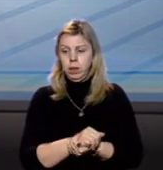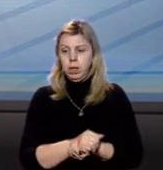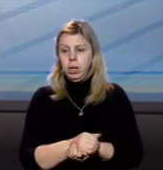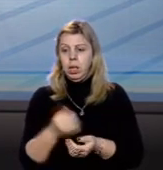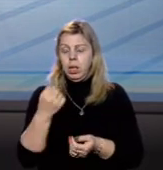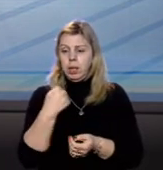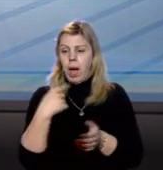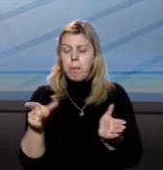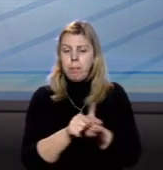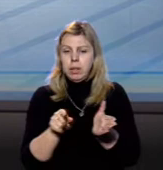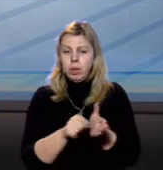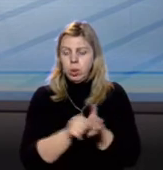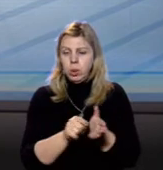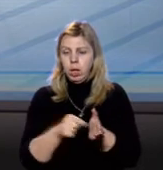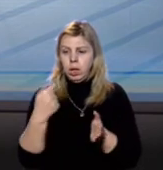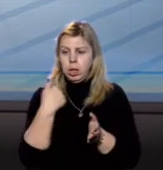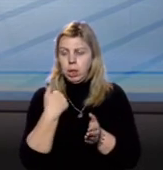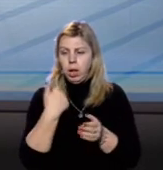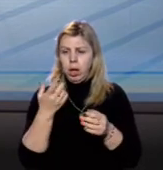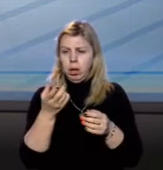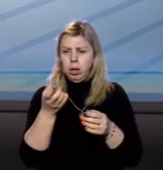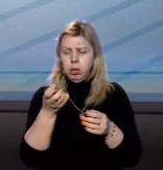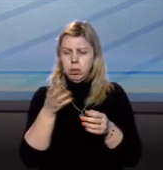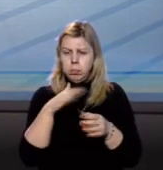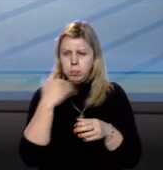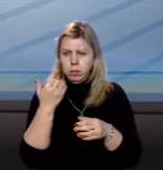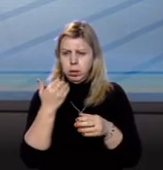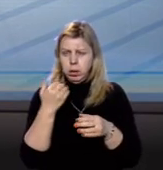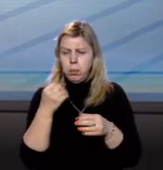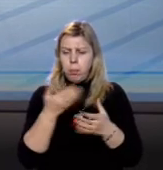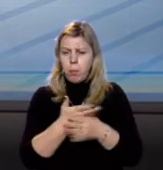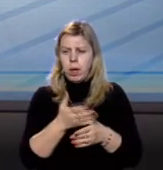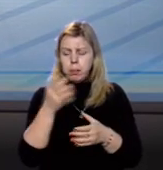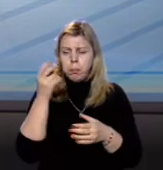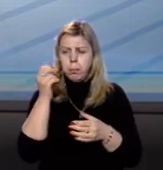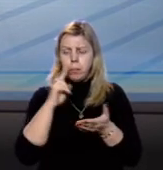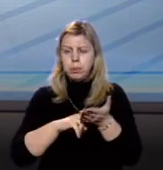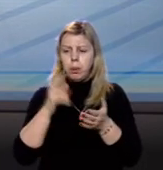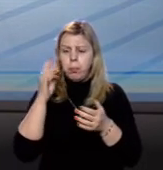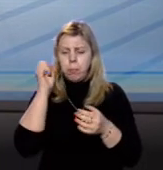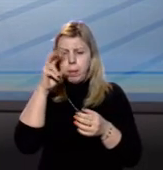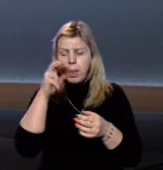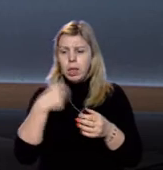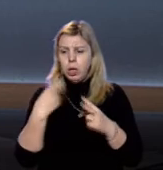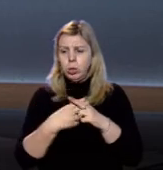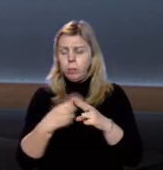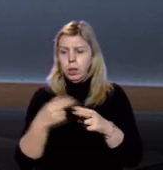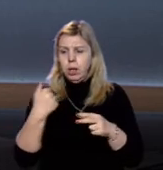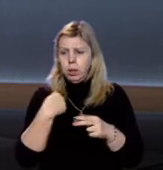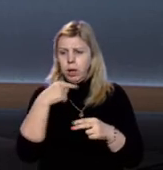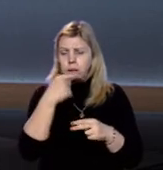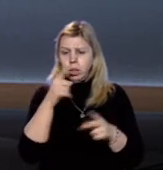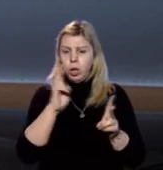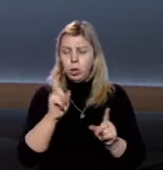Я пенсіонер, виїжджав за кордон на 3 місяці, допомагав племянниці. Як тепер буде субсидію? Тому що казали, що